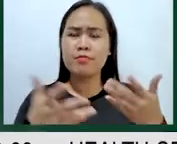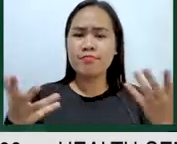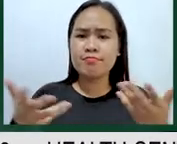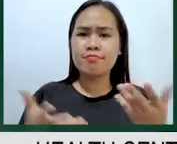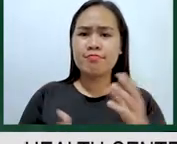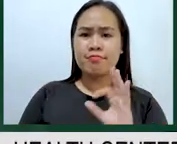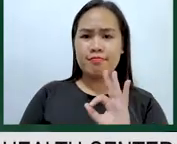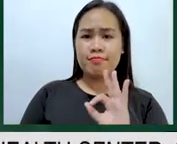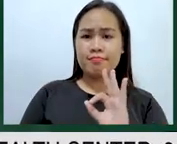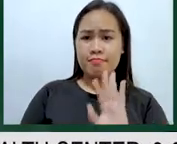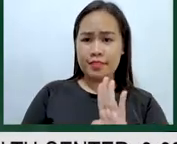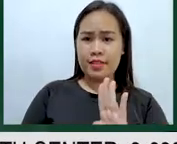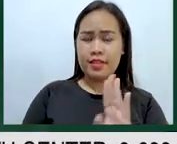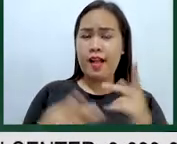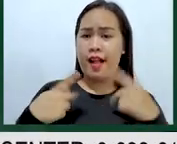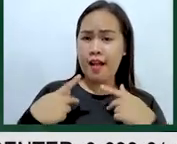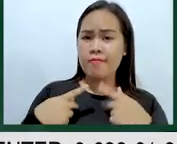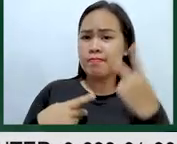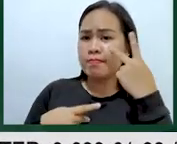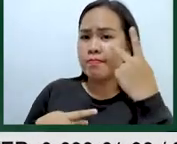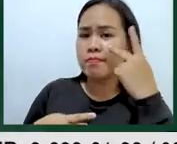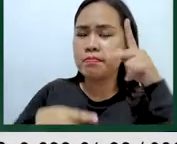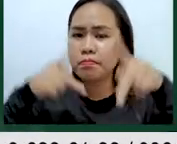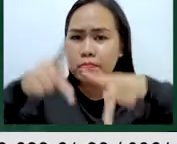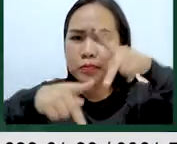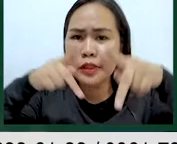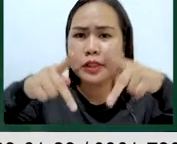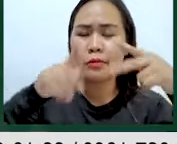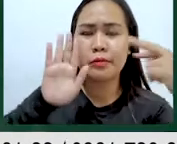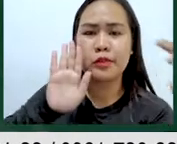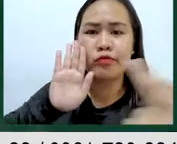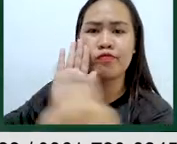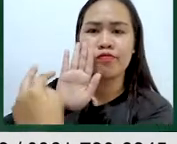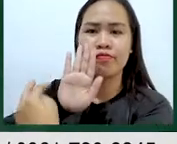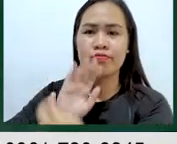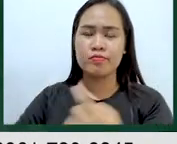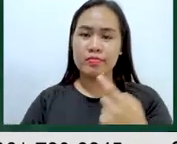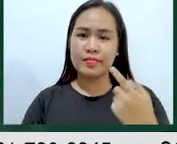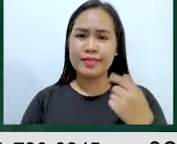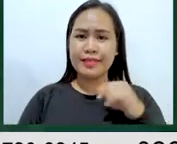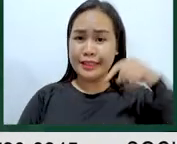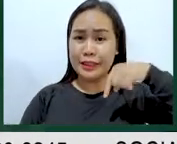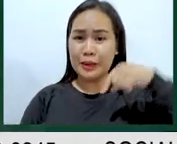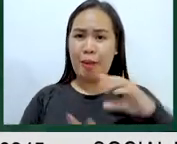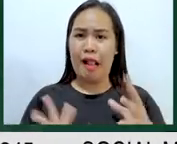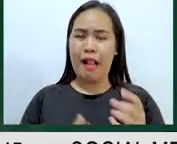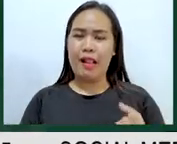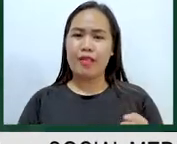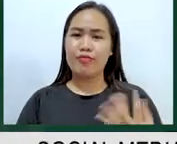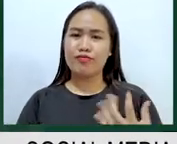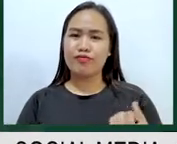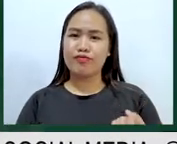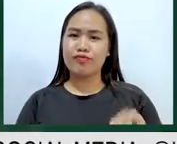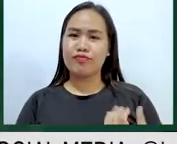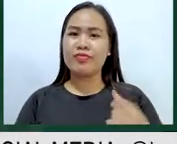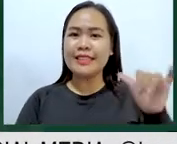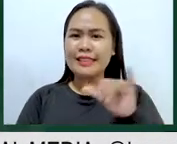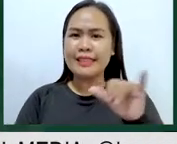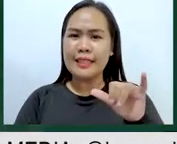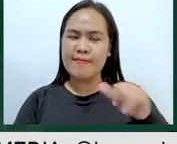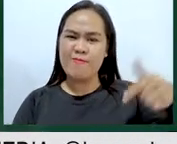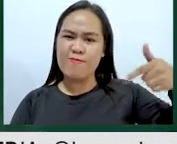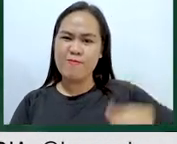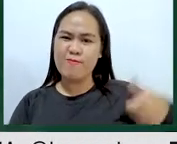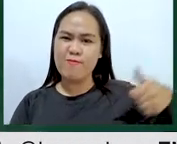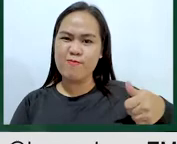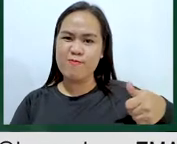no, intact yan, no. We're very transparent also. We post everything on Facebook, no, and siguro alam nila, no,